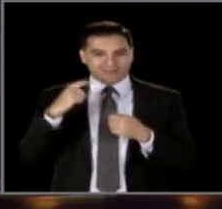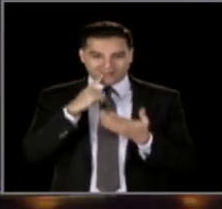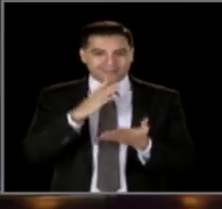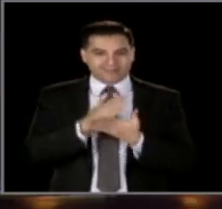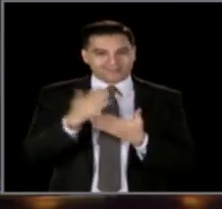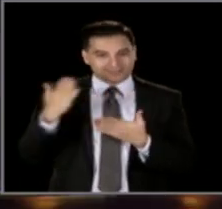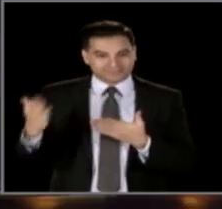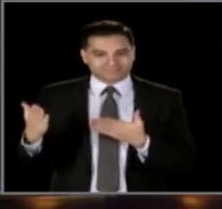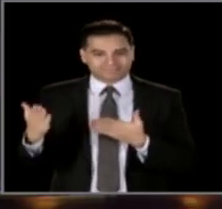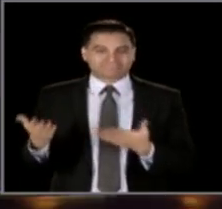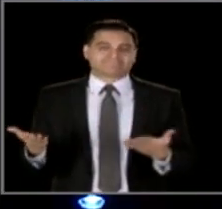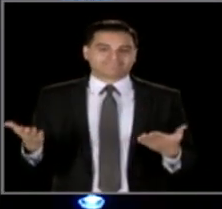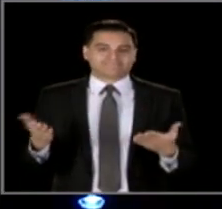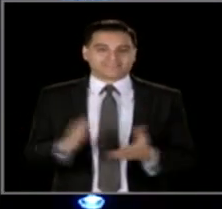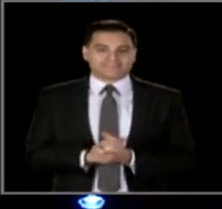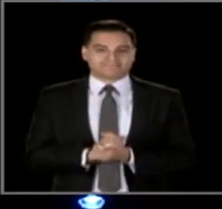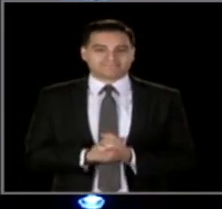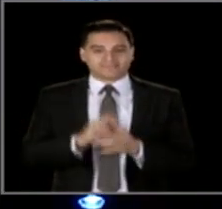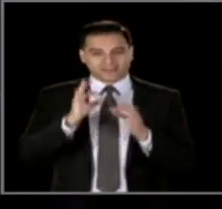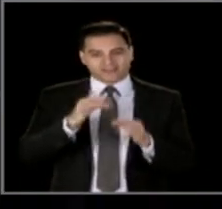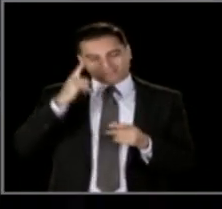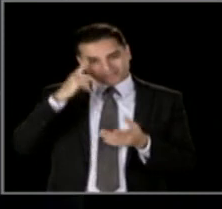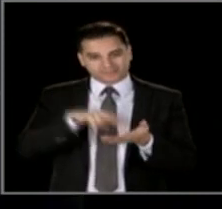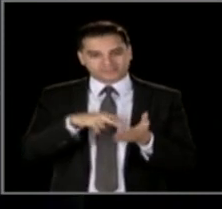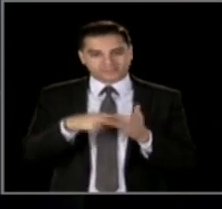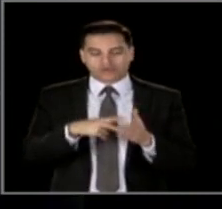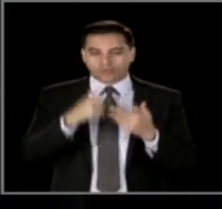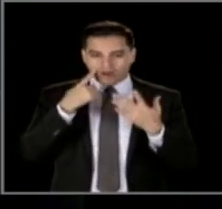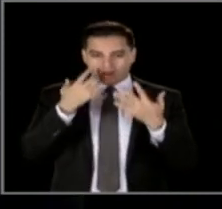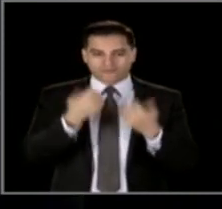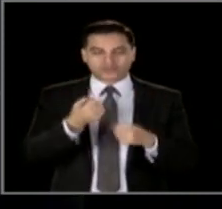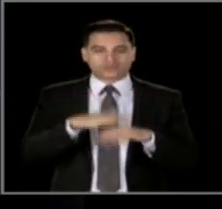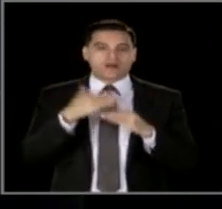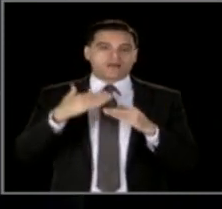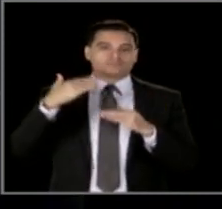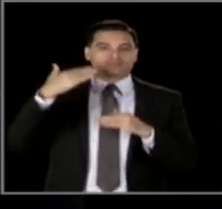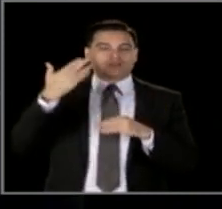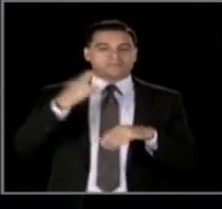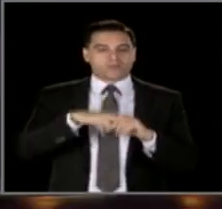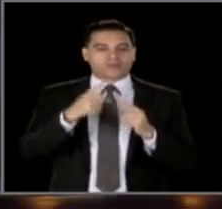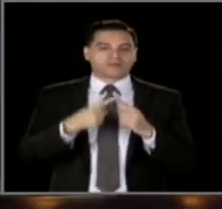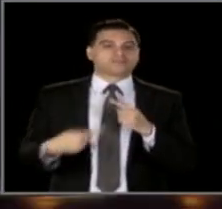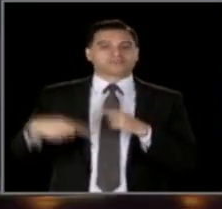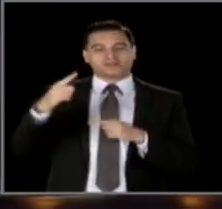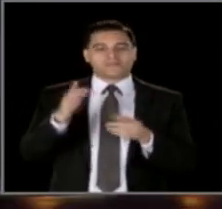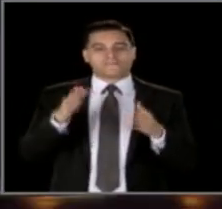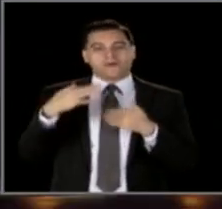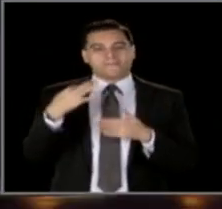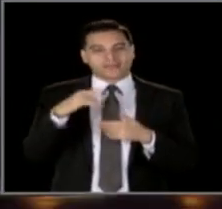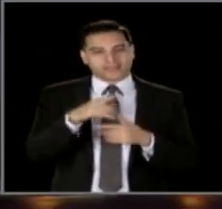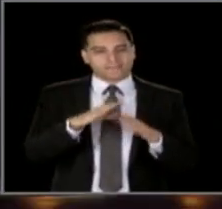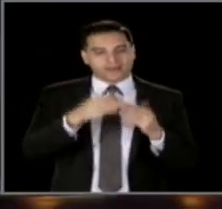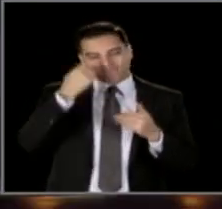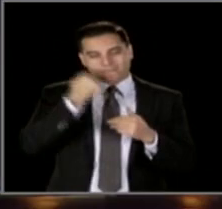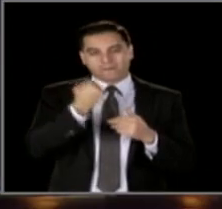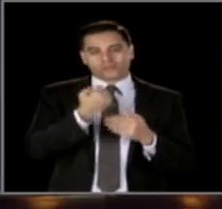الحصان الأسود للبطولة فعلا، عرفتوا تصمدوا قصادهم وحافظتوا على التقدم وتأهلتوا للمربع الذهبي.